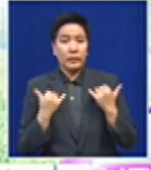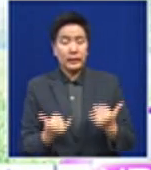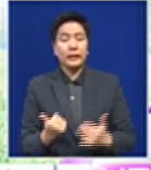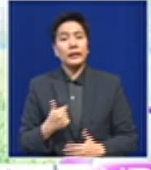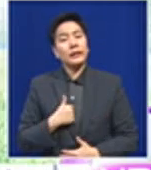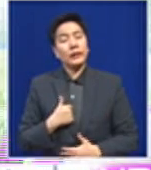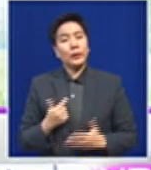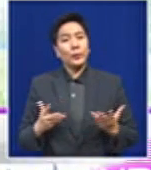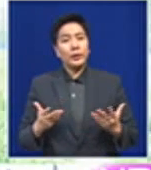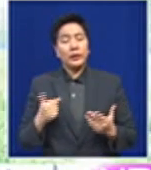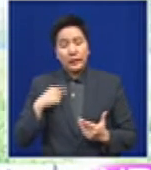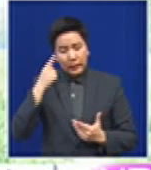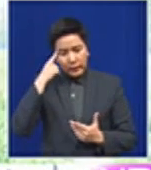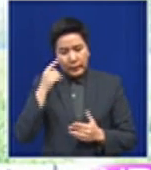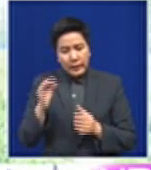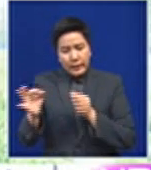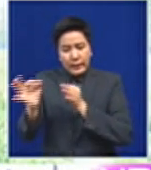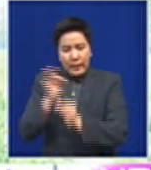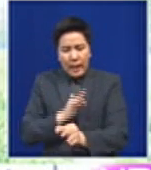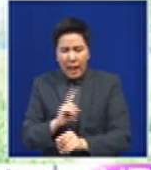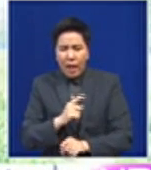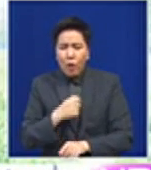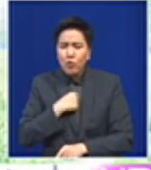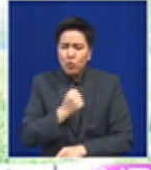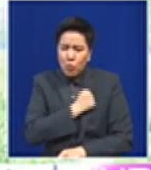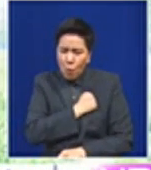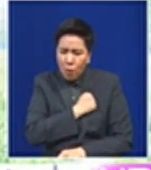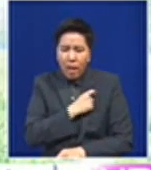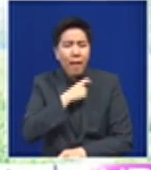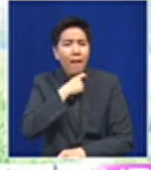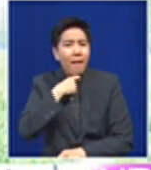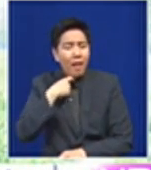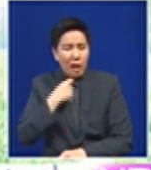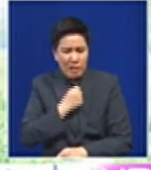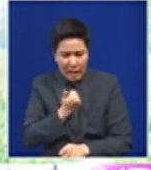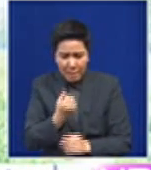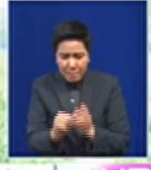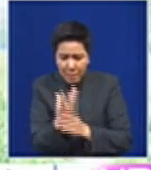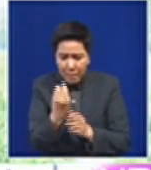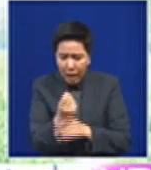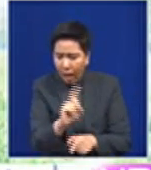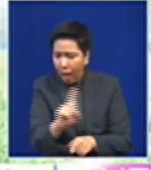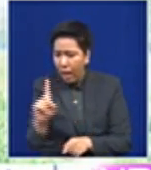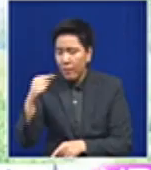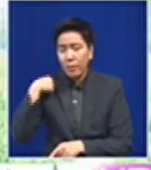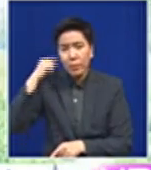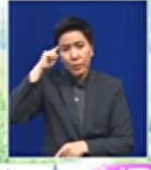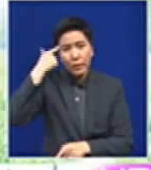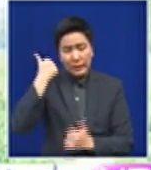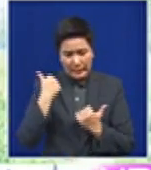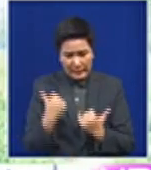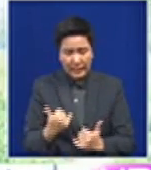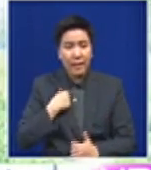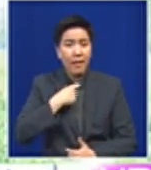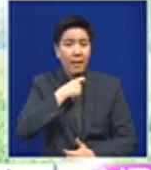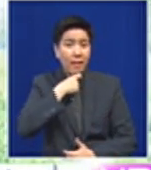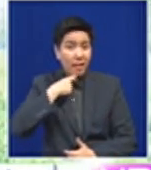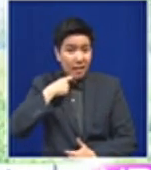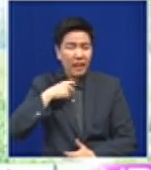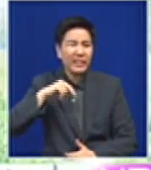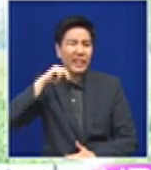ไม่มีพืชอะไรที่จะทนแล้งเพราะช่วงนี้ภาวะแล้งน้ำ